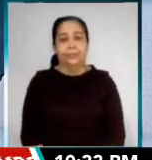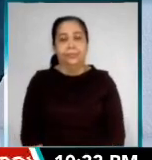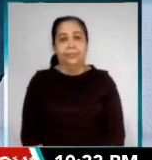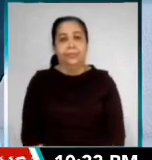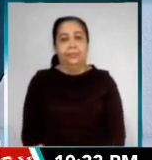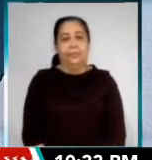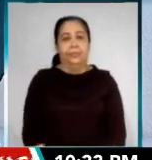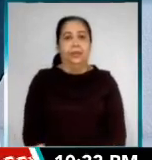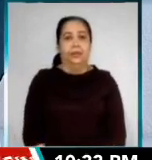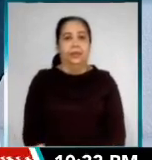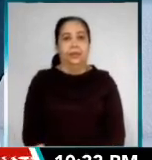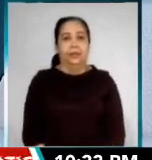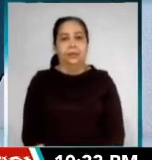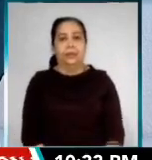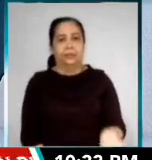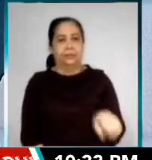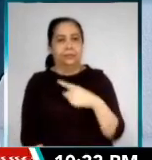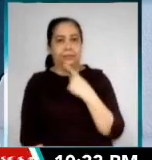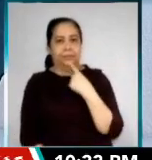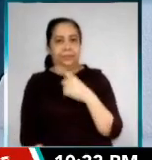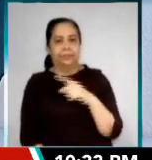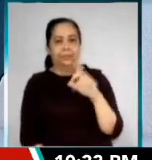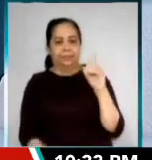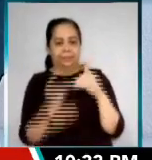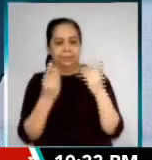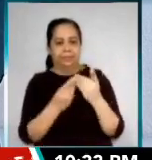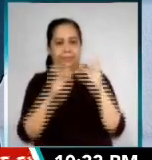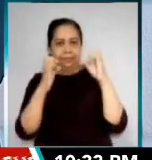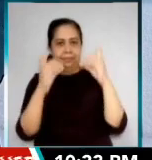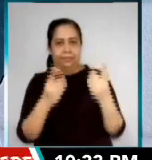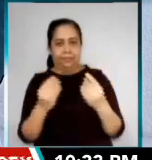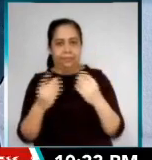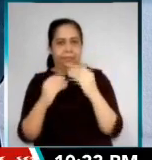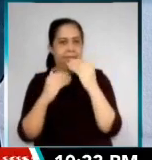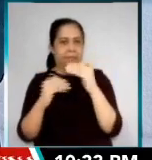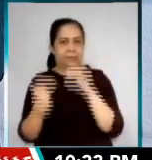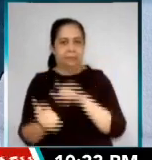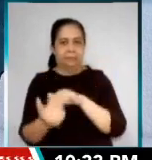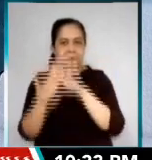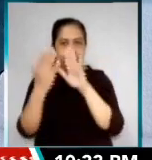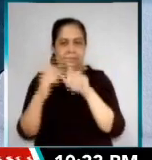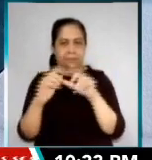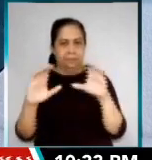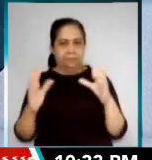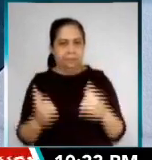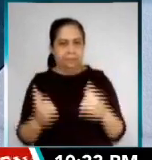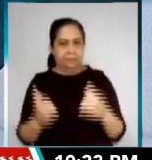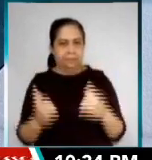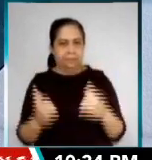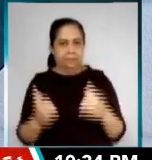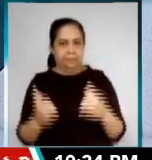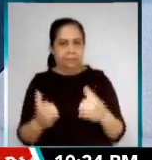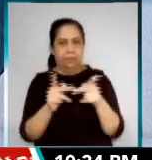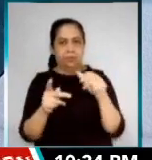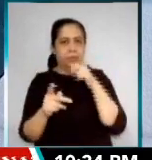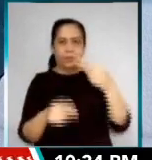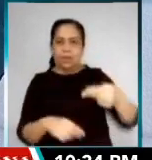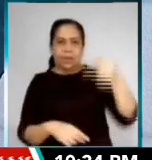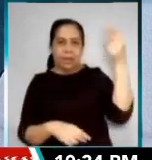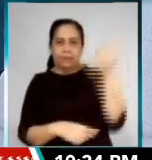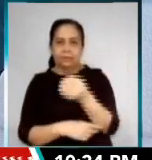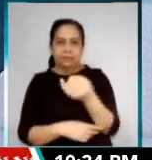Irekomenda ng Department of Education ang pagsasagawa ng limited face-to-face classes sa mga lugar na hindi mataas ang bilang ng COVID